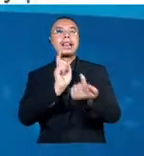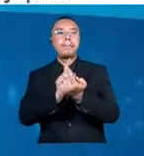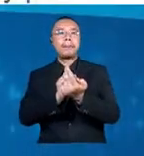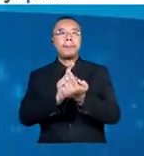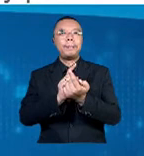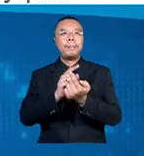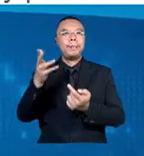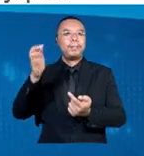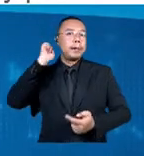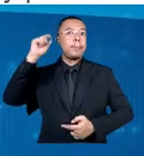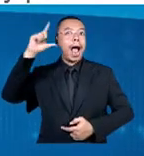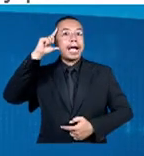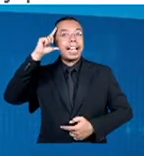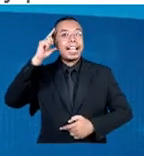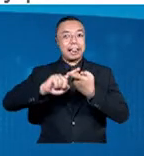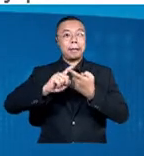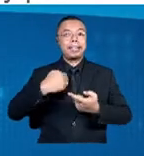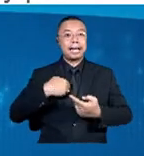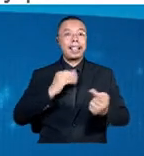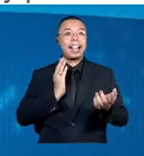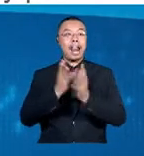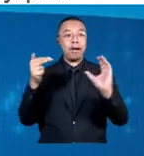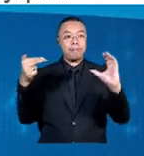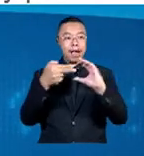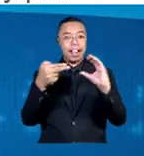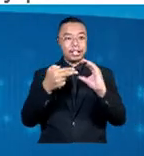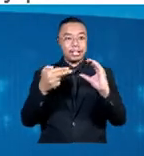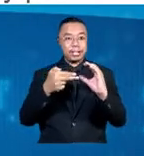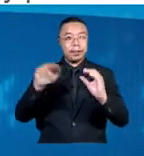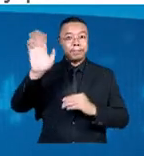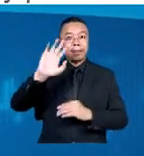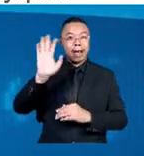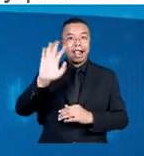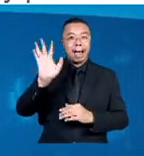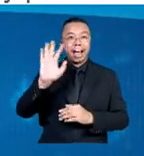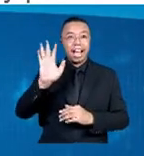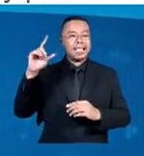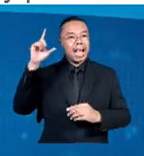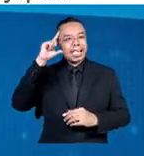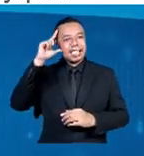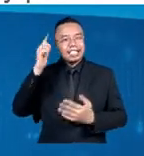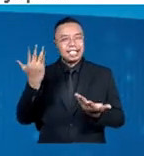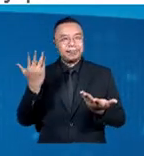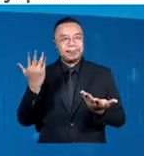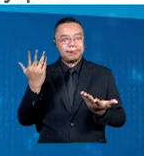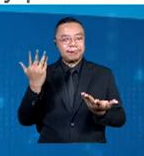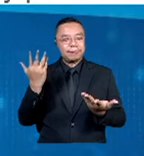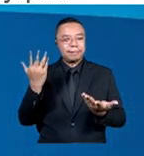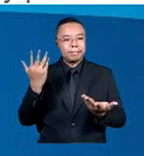ini teman saya yang hari ini bergabungnya secara virtual dulu ya Mbak Angki ya.